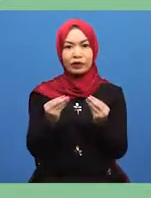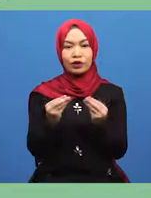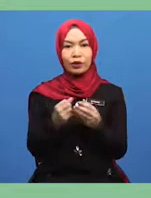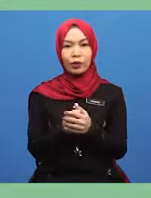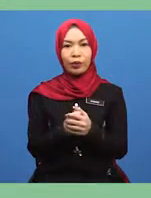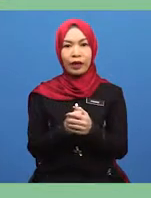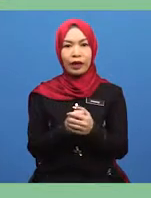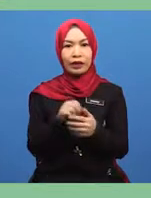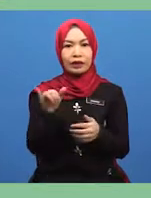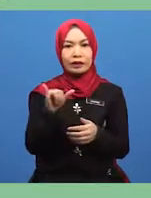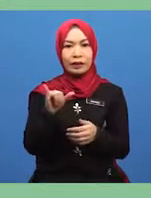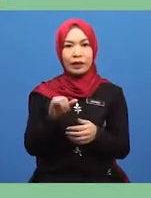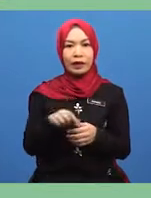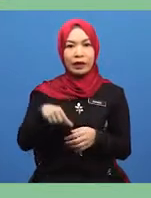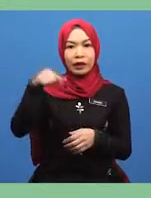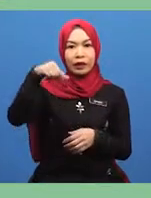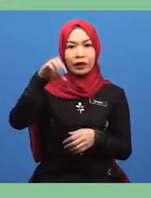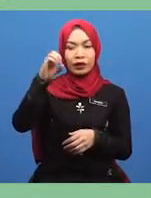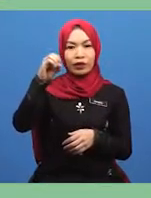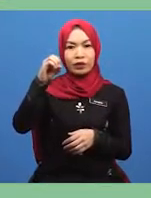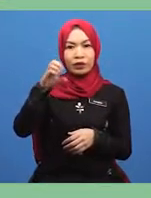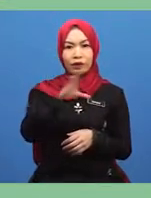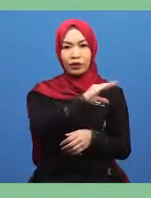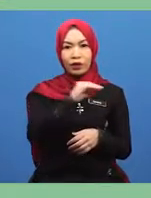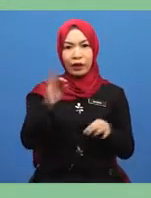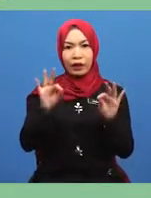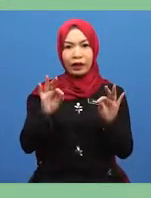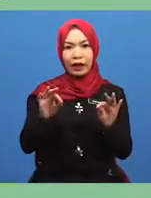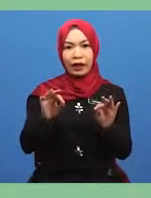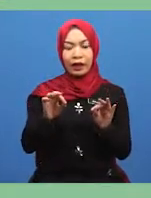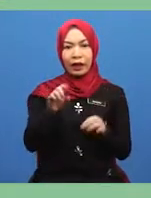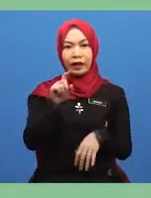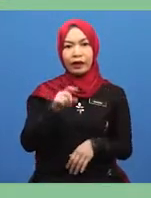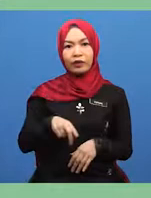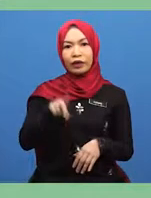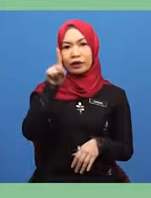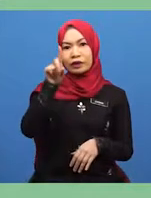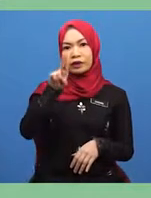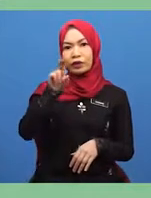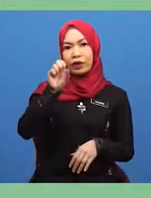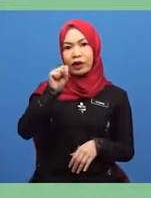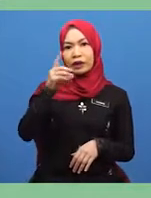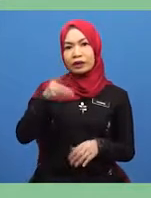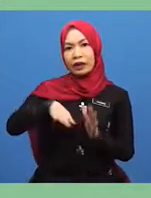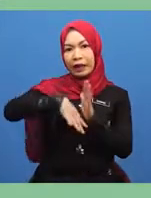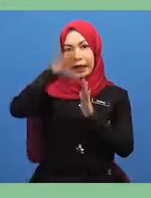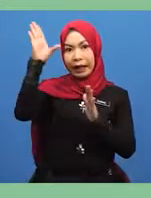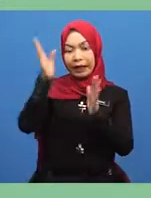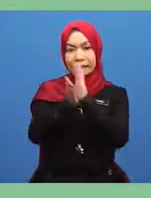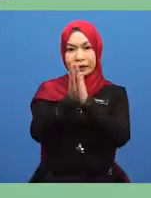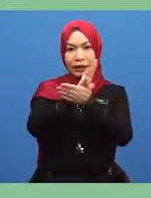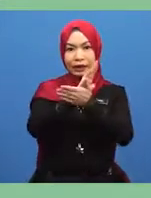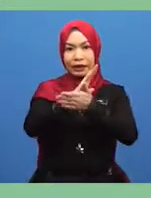sebanyak Q0. Apabila harga 1 USD naik menjadi RM5, maka kuantiti USD